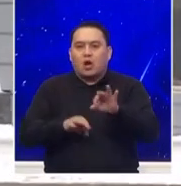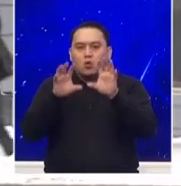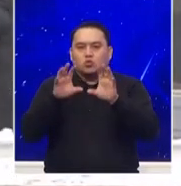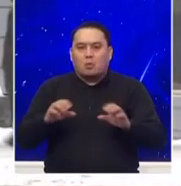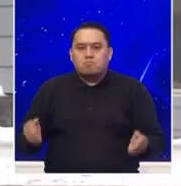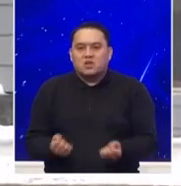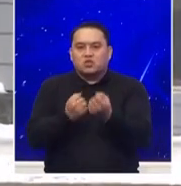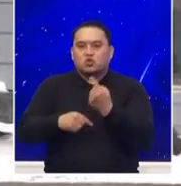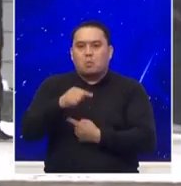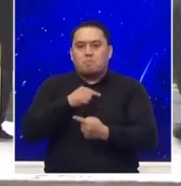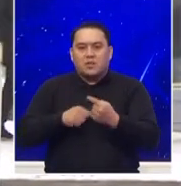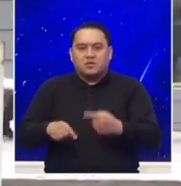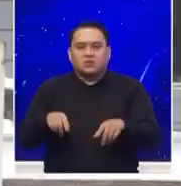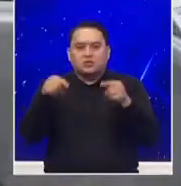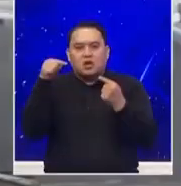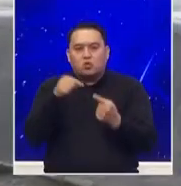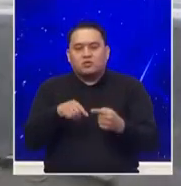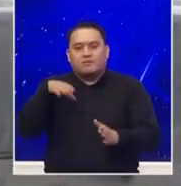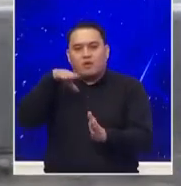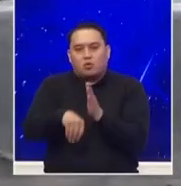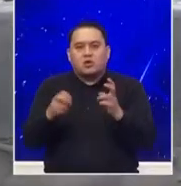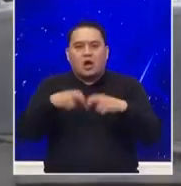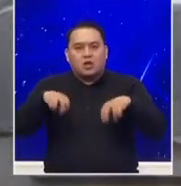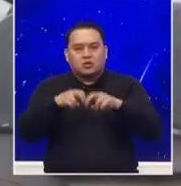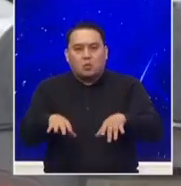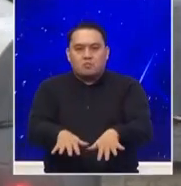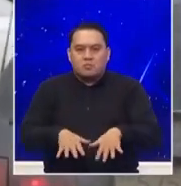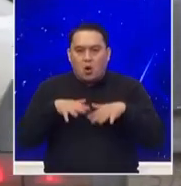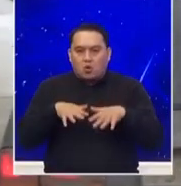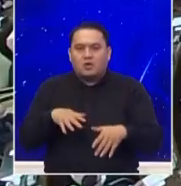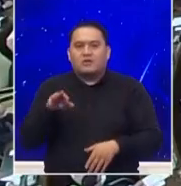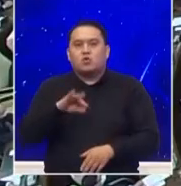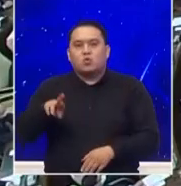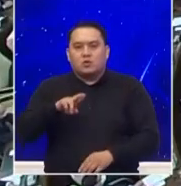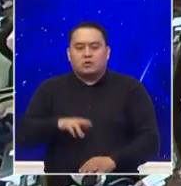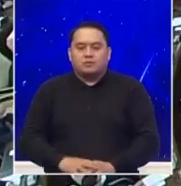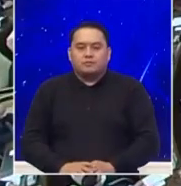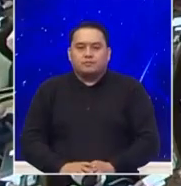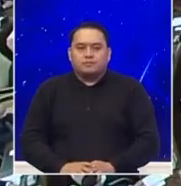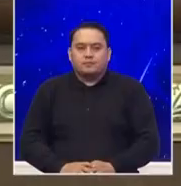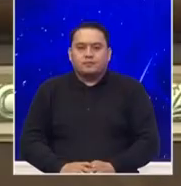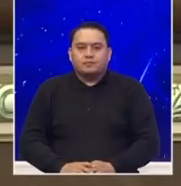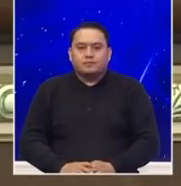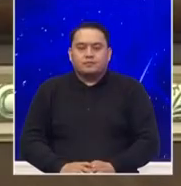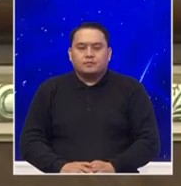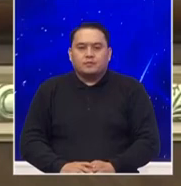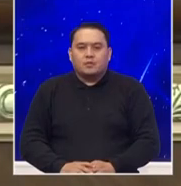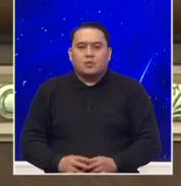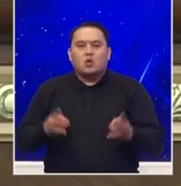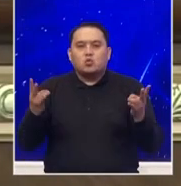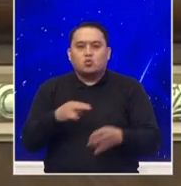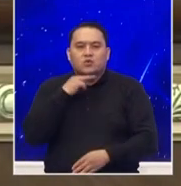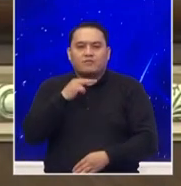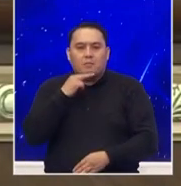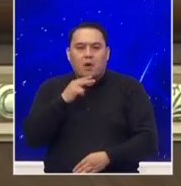поддержке бизнеса. Соответствующий закон будет внесен на рассмотрение в Мажилис уже в июне. Необходимо сфокусировать